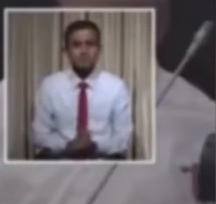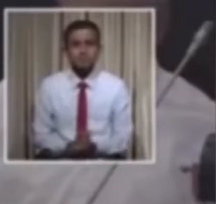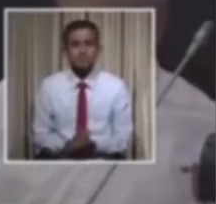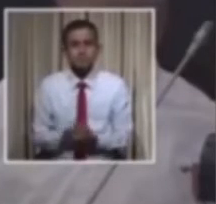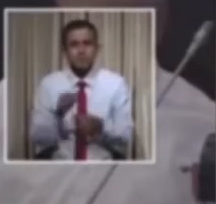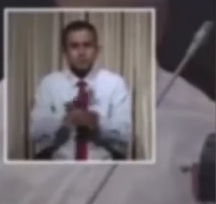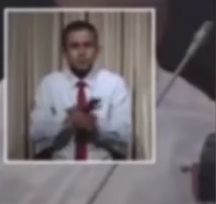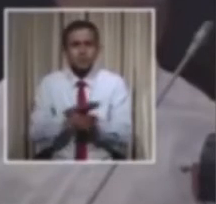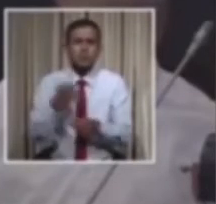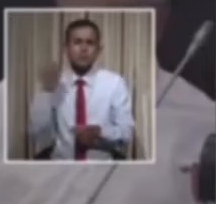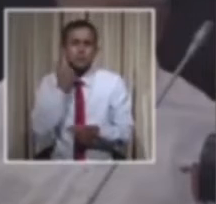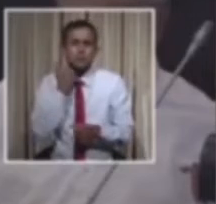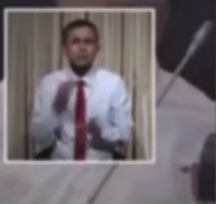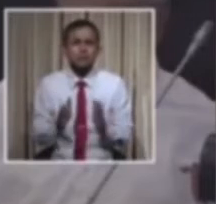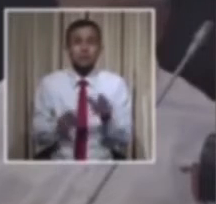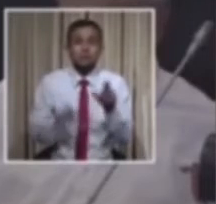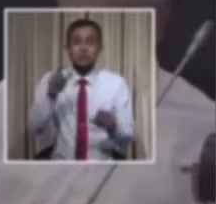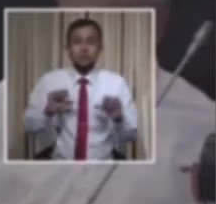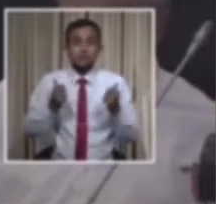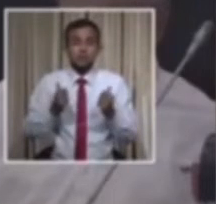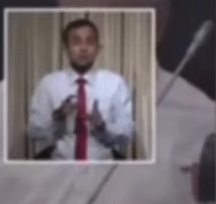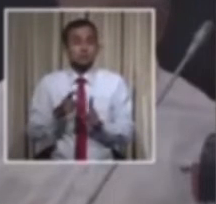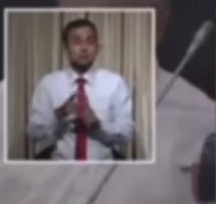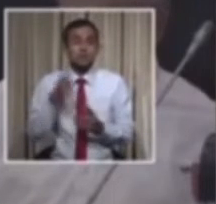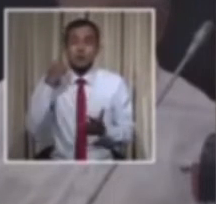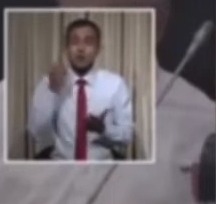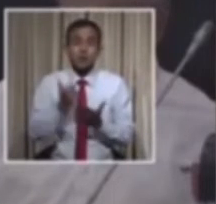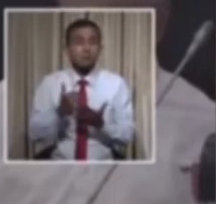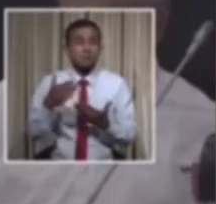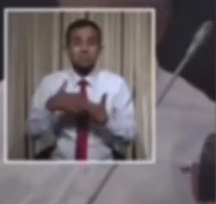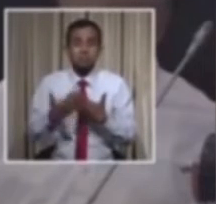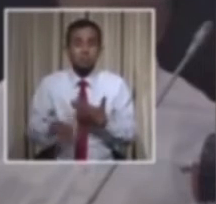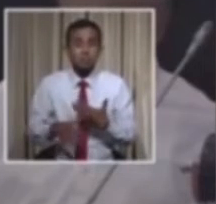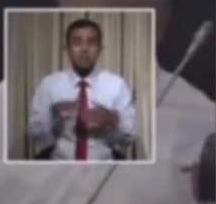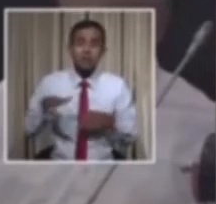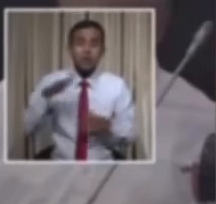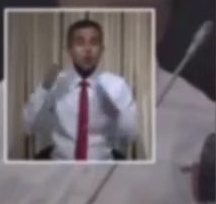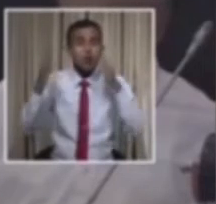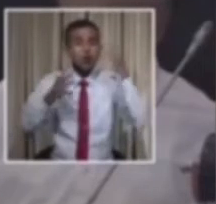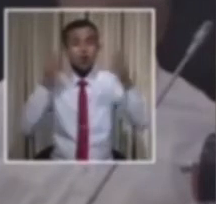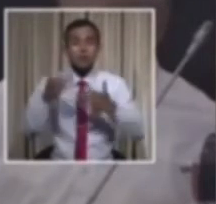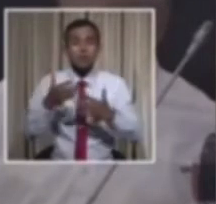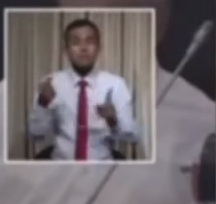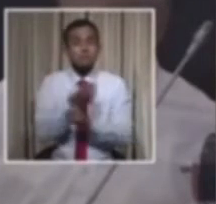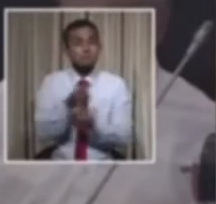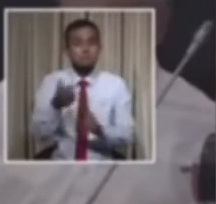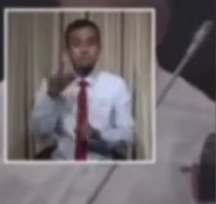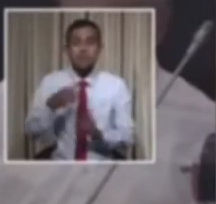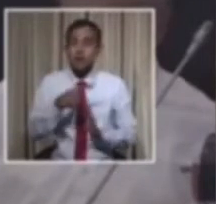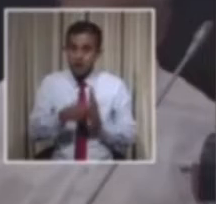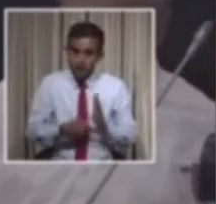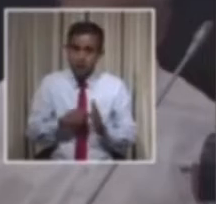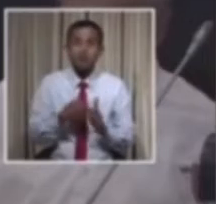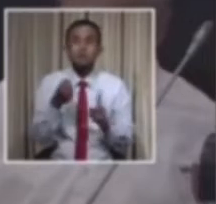நிலைமை காரணமாக பாதிக்கப்பட்ட பொருளாதாரத்தை மீள கட்டி எழுப்புவதே இம்முறை வரவு செலவு திட்டத்தின் நோக்கம் என பிரதமர்